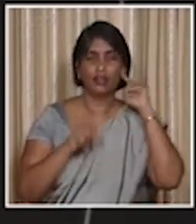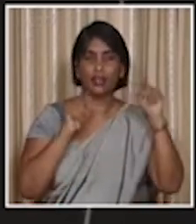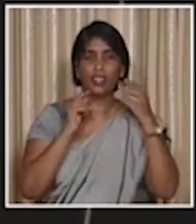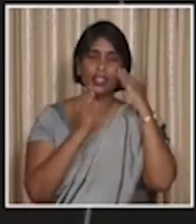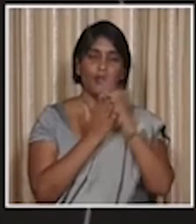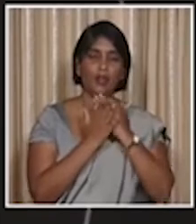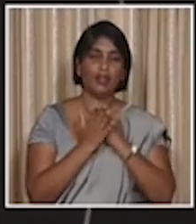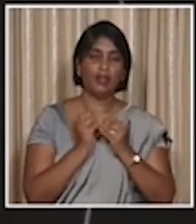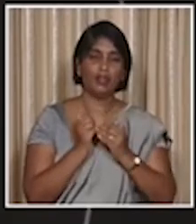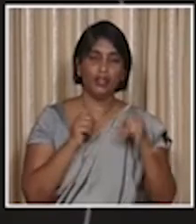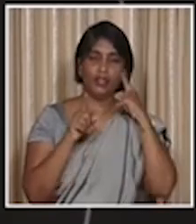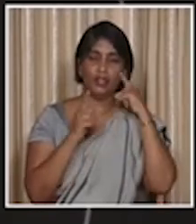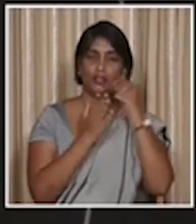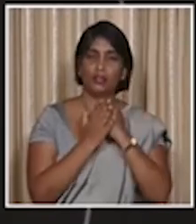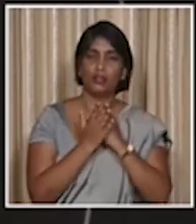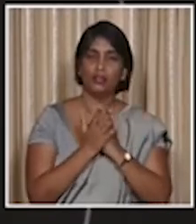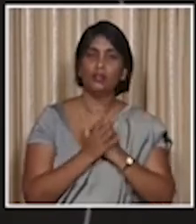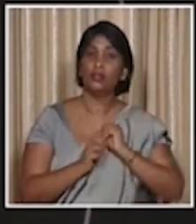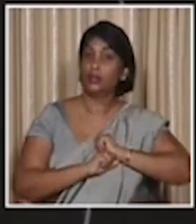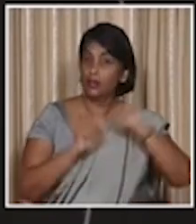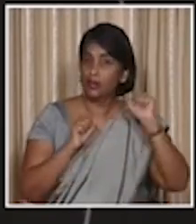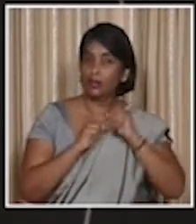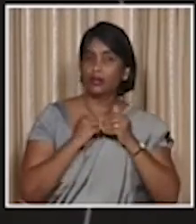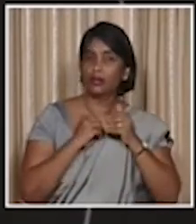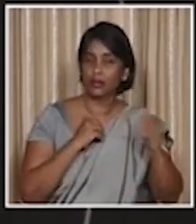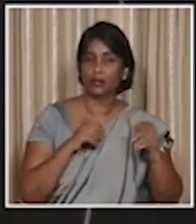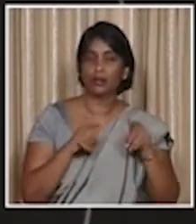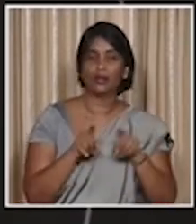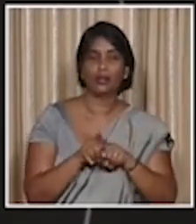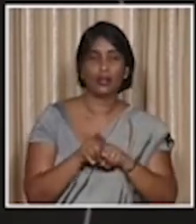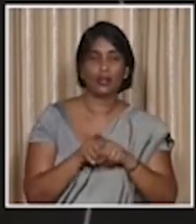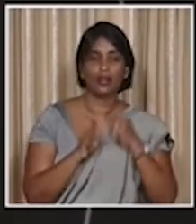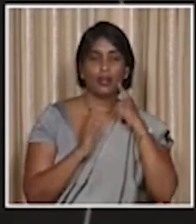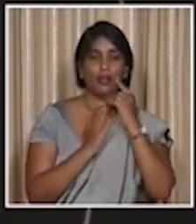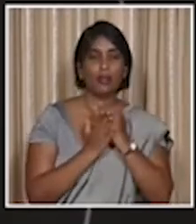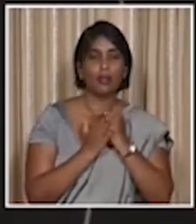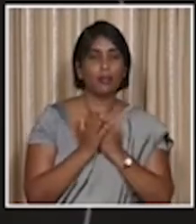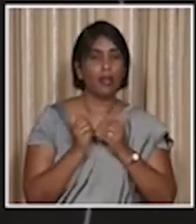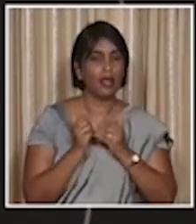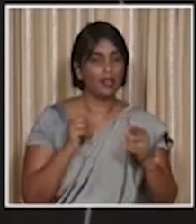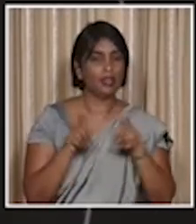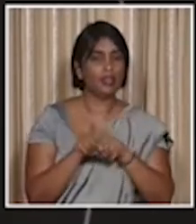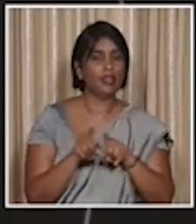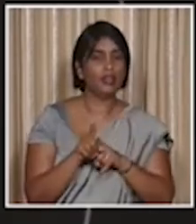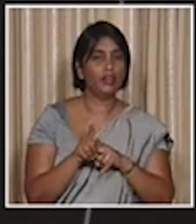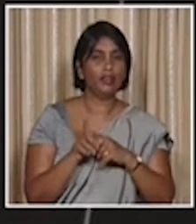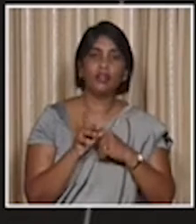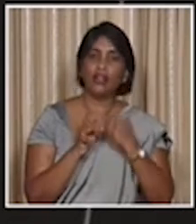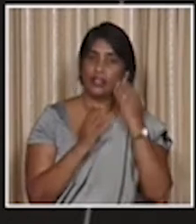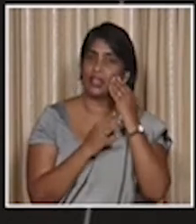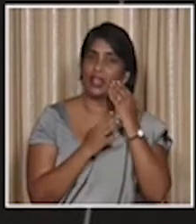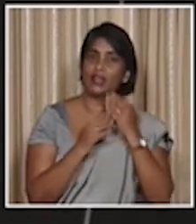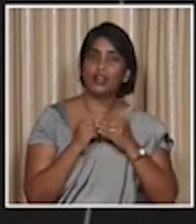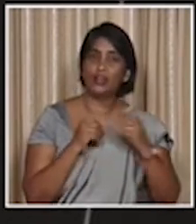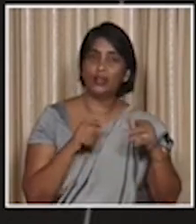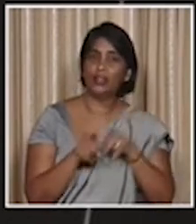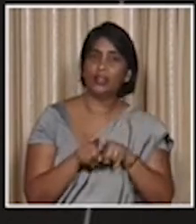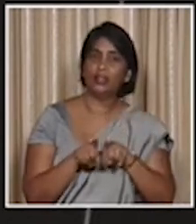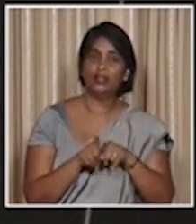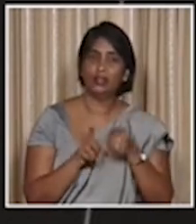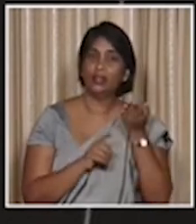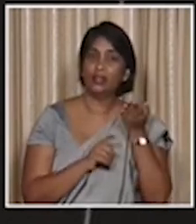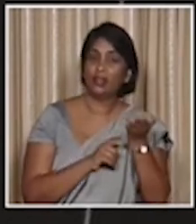බැහැලා උද්ඝෝෂණේ. මොකක්ද ඒගොල්ලන්ට මේ උද්ඝෝෂණයෙන් බලාපොරොත්තු වෙන්නේ ඒගොල්ලෝ මේ රටේ? මොකක්ද ඒගොල්ලෝ